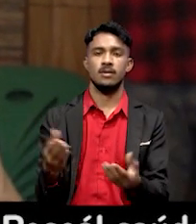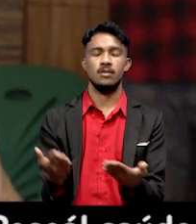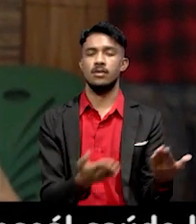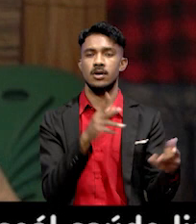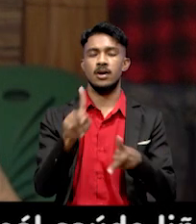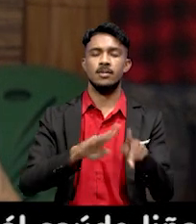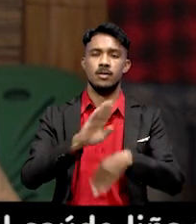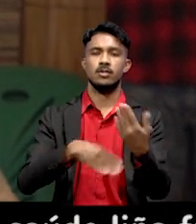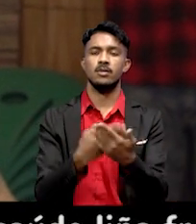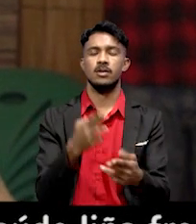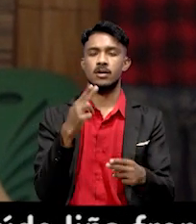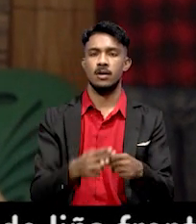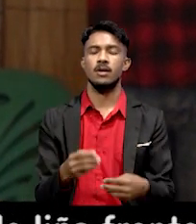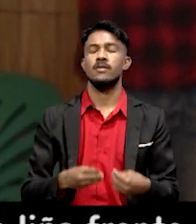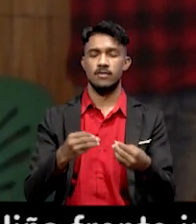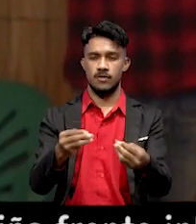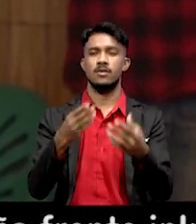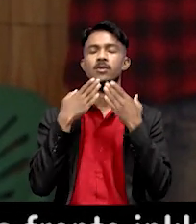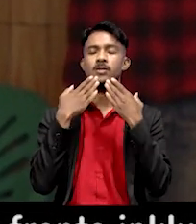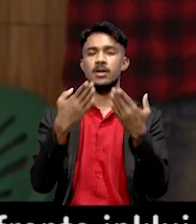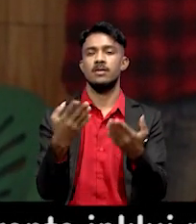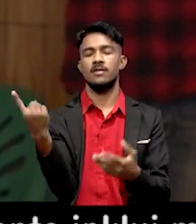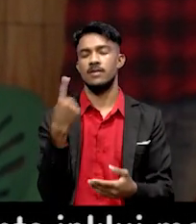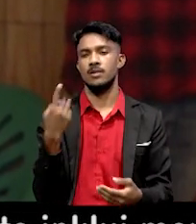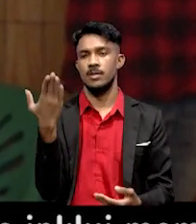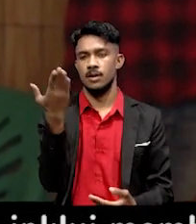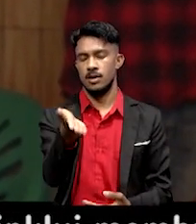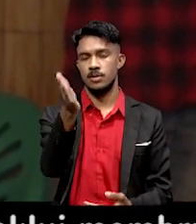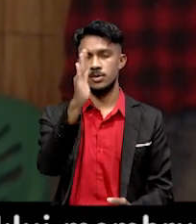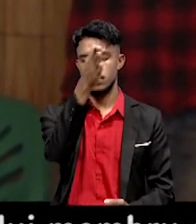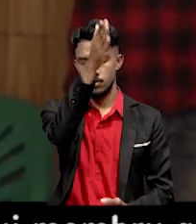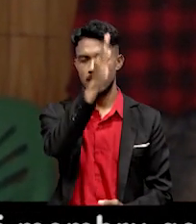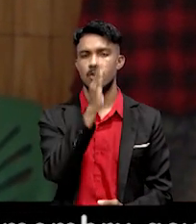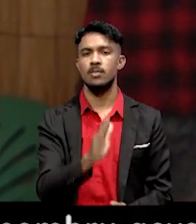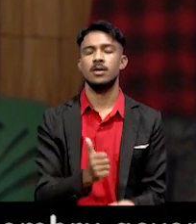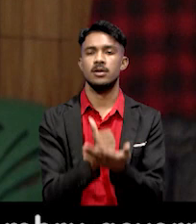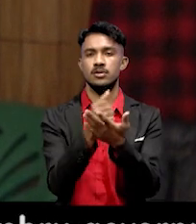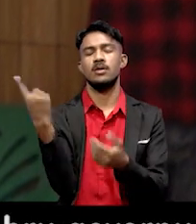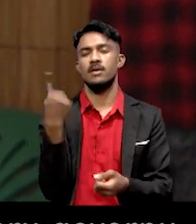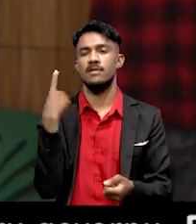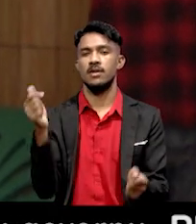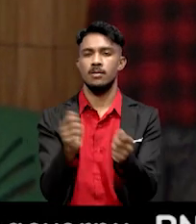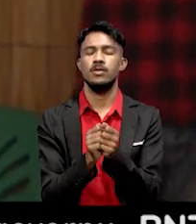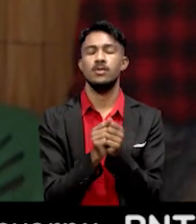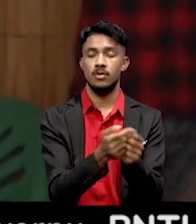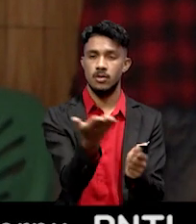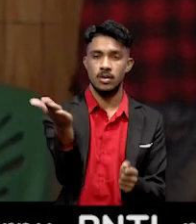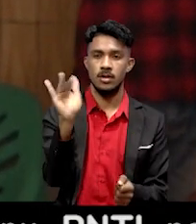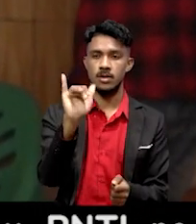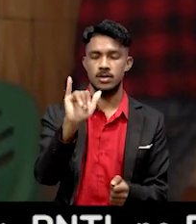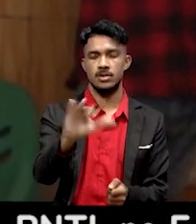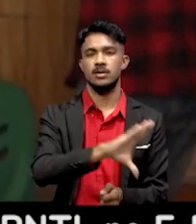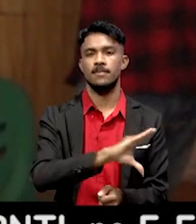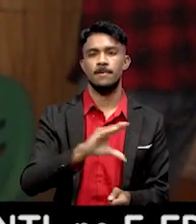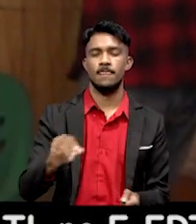sini nafatin bayi tabuho cira maromak si tulung nafatin tabuho cira kode hitam nafatin turti i